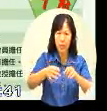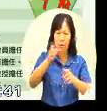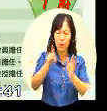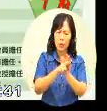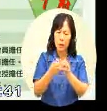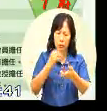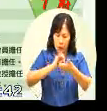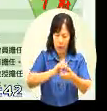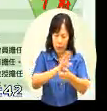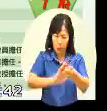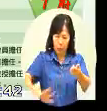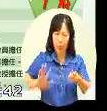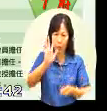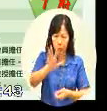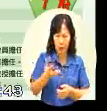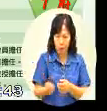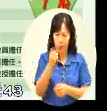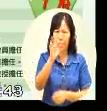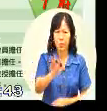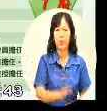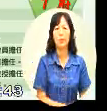的影响的权利。